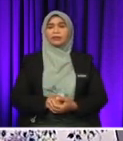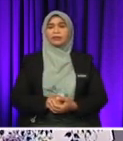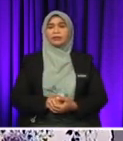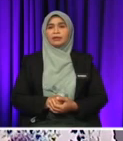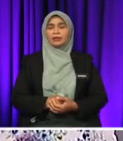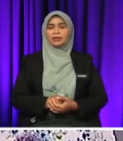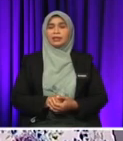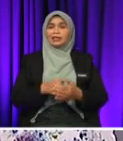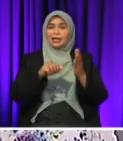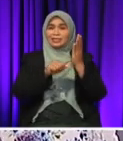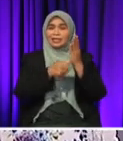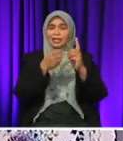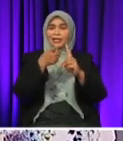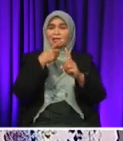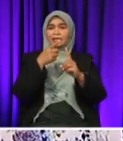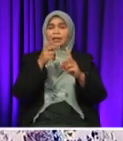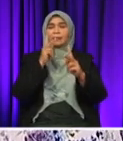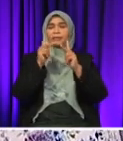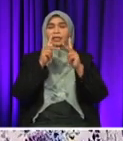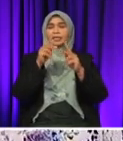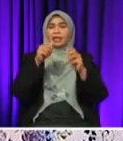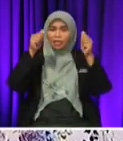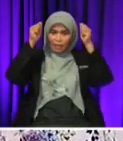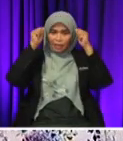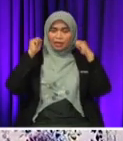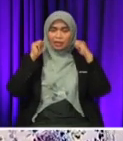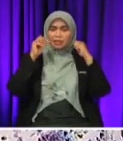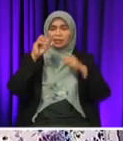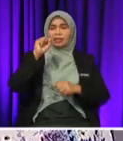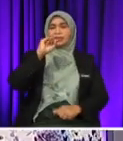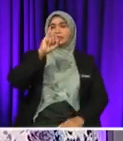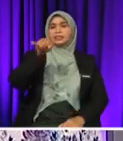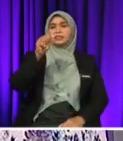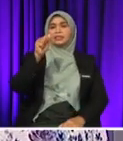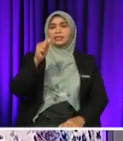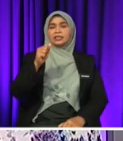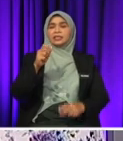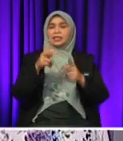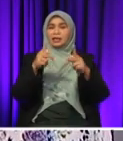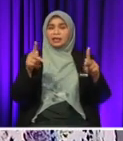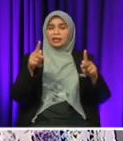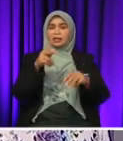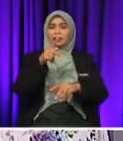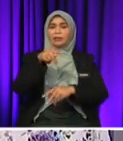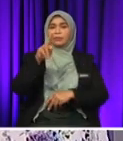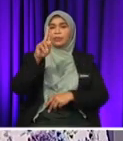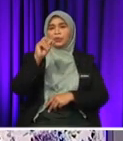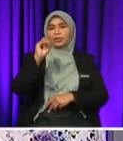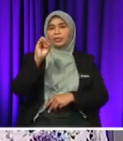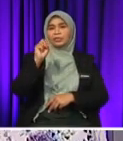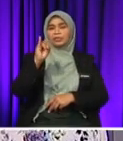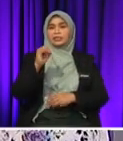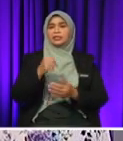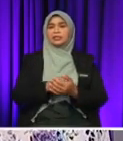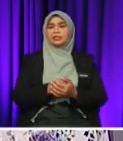sajak berasal daripada perkataan Arab yang bermaksud karangan puisi bila kita sebut tentang karangan